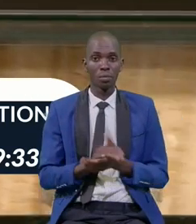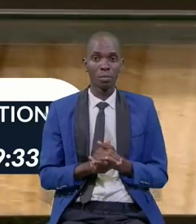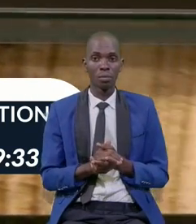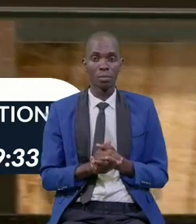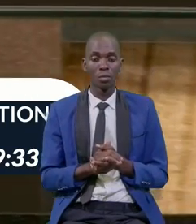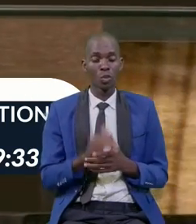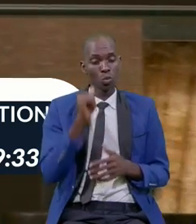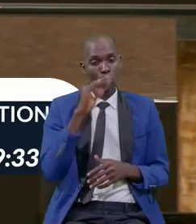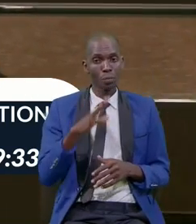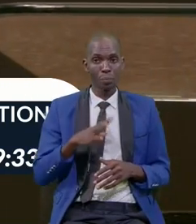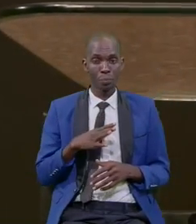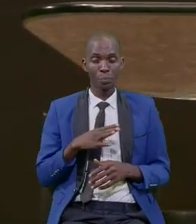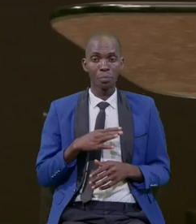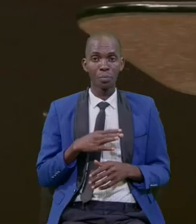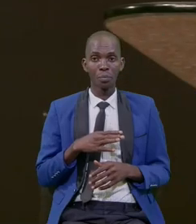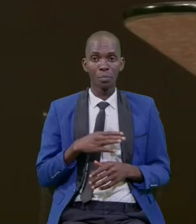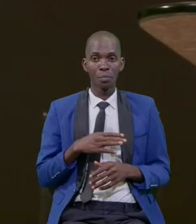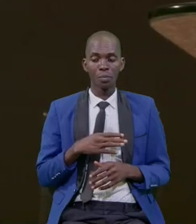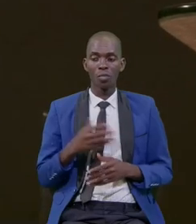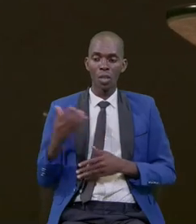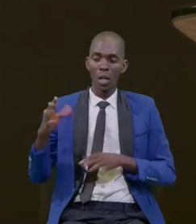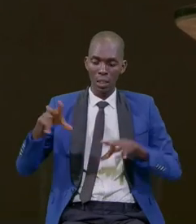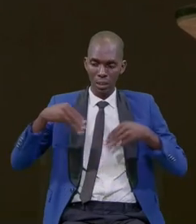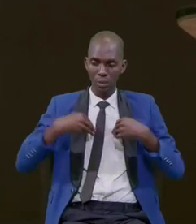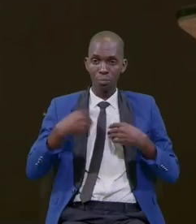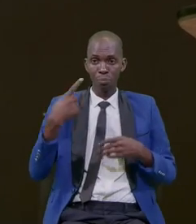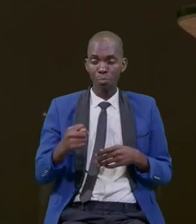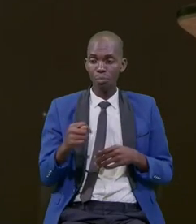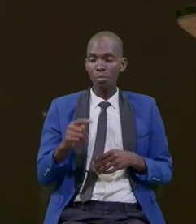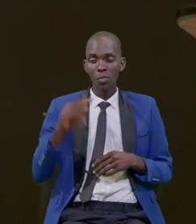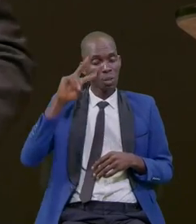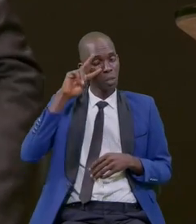elle a hébergé les espions, deux hommes.